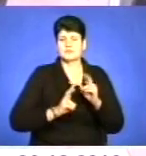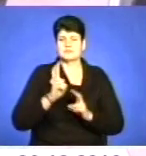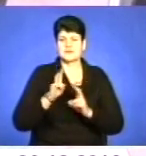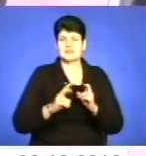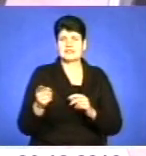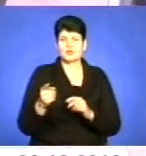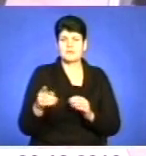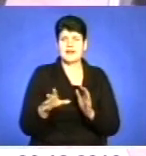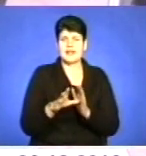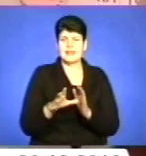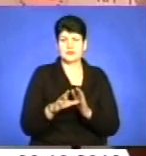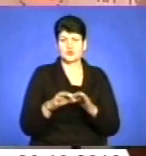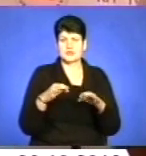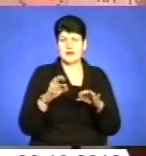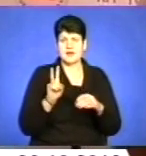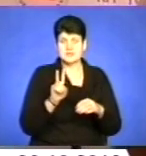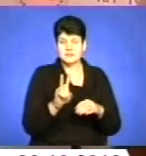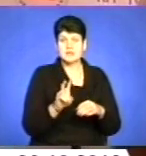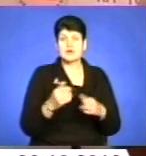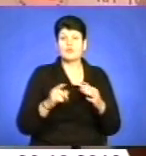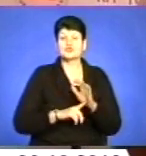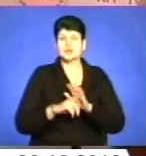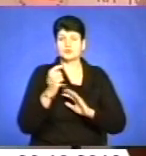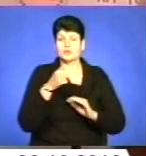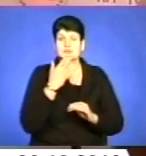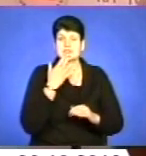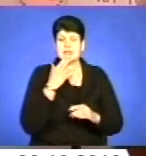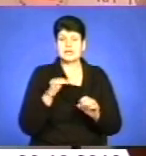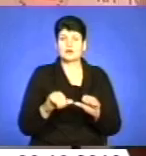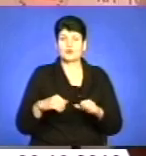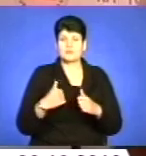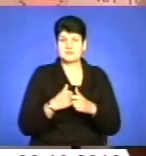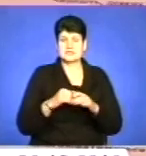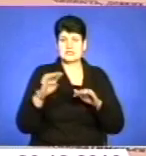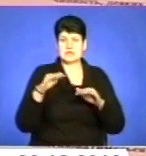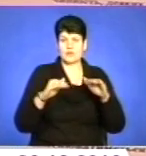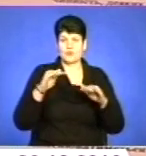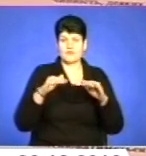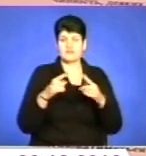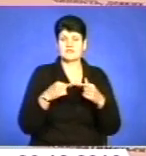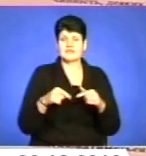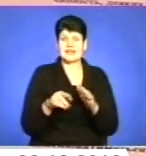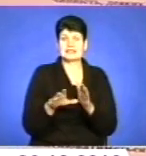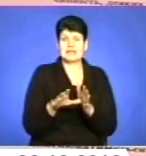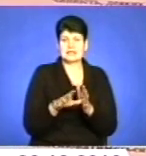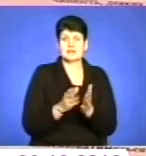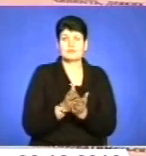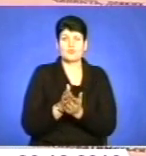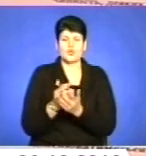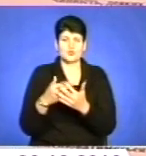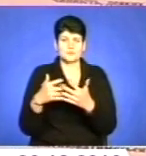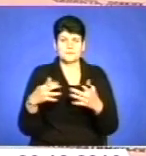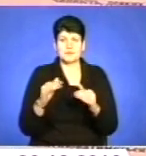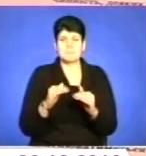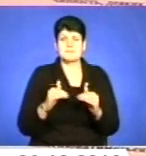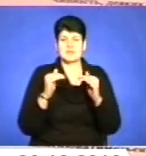підприємства «Тернопільелектротранс», ще на початку року Національна комісія з регулювання у сфері енергетики та комунальних послуг